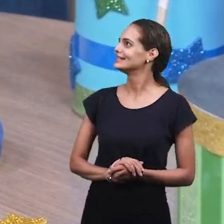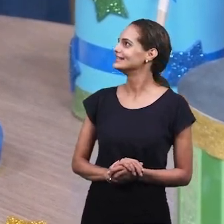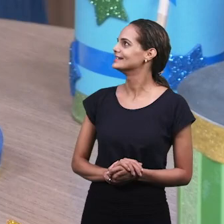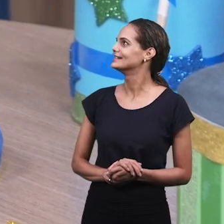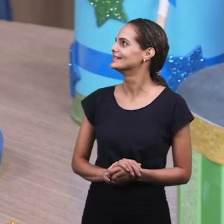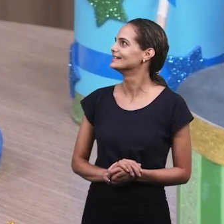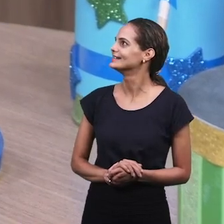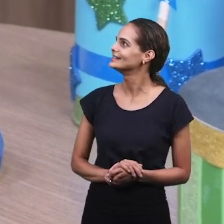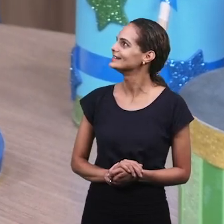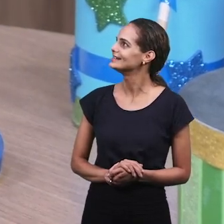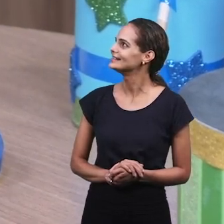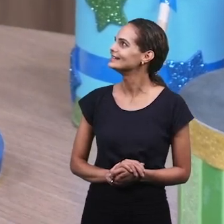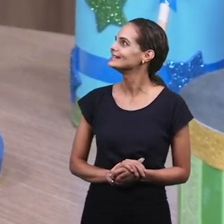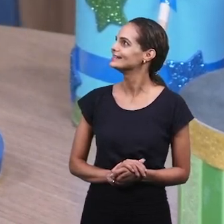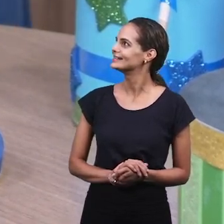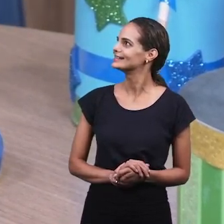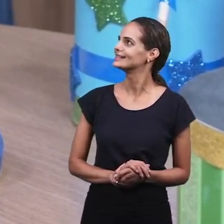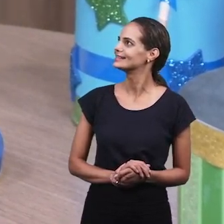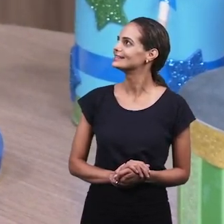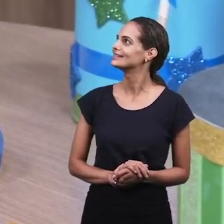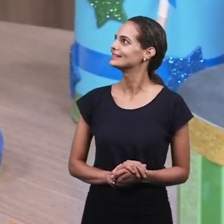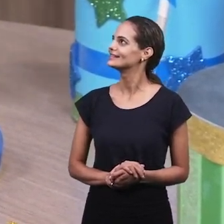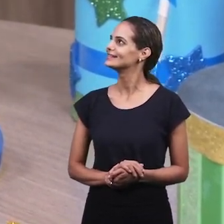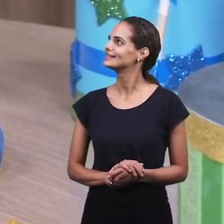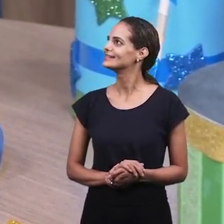afin de bien tenir le ballon.